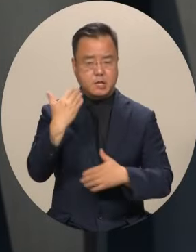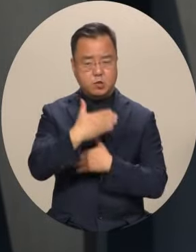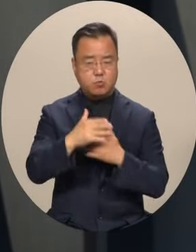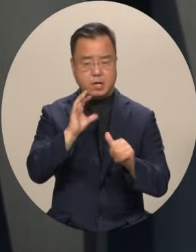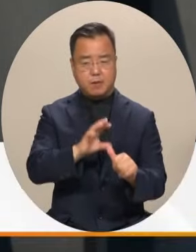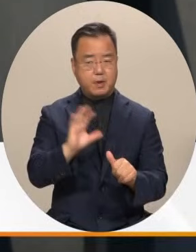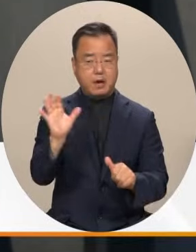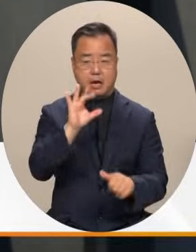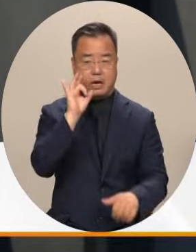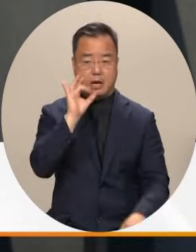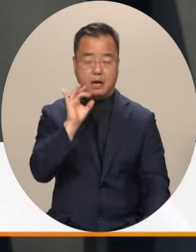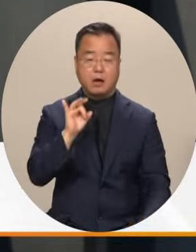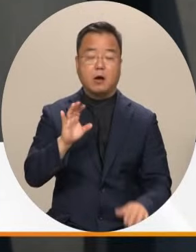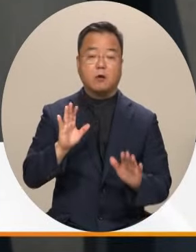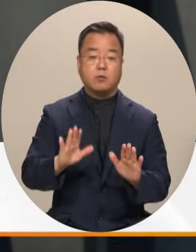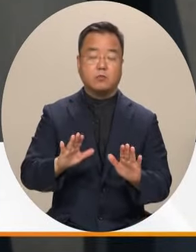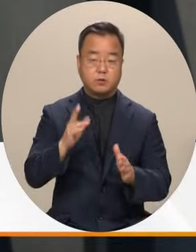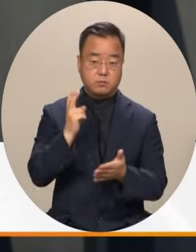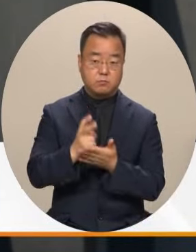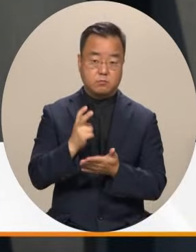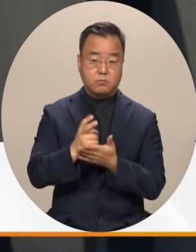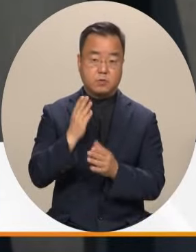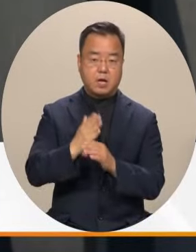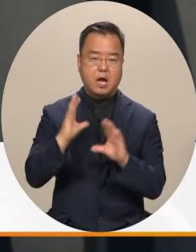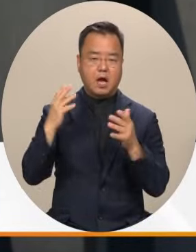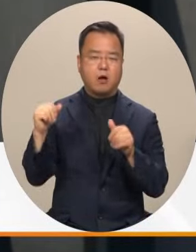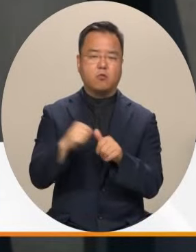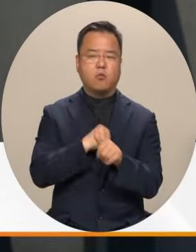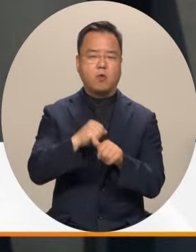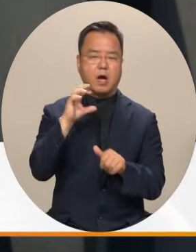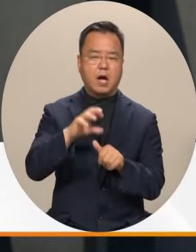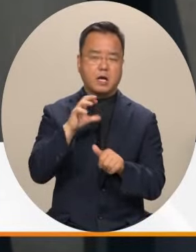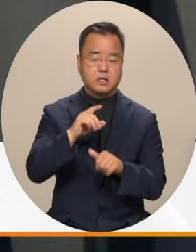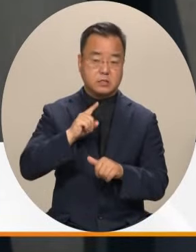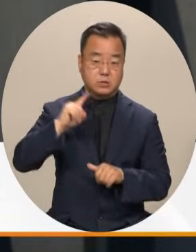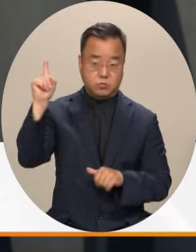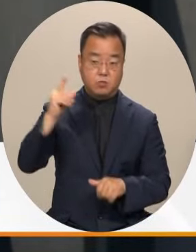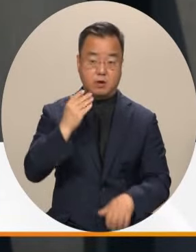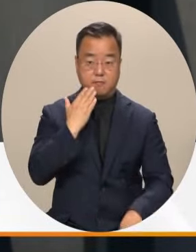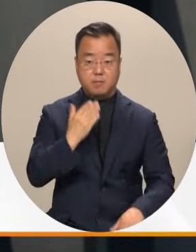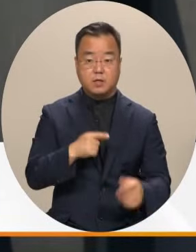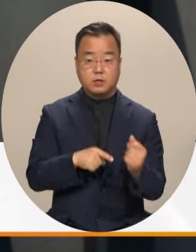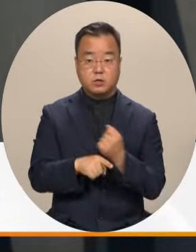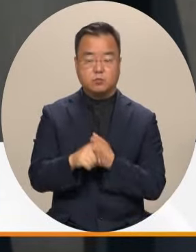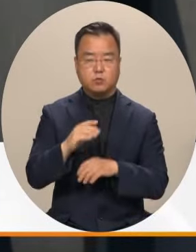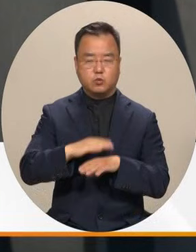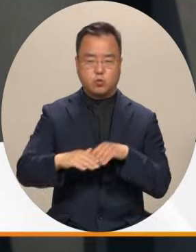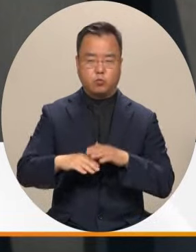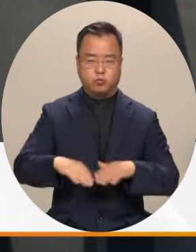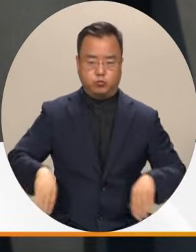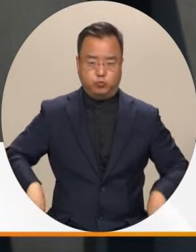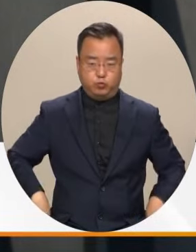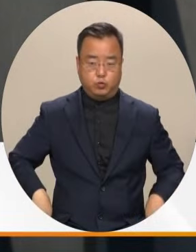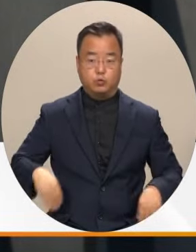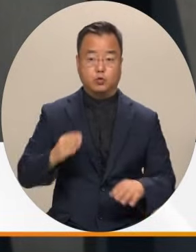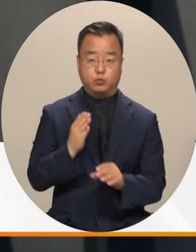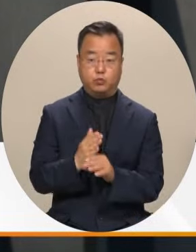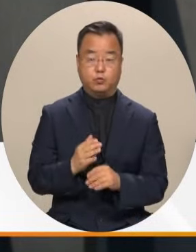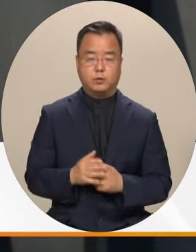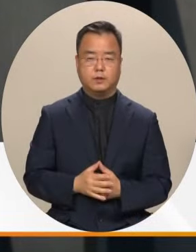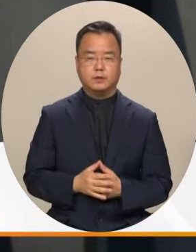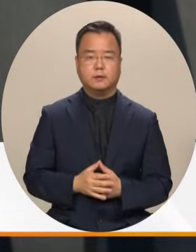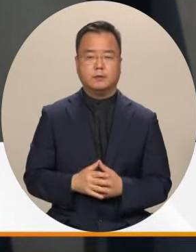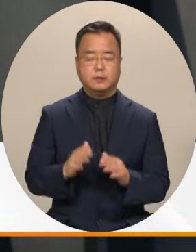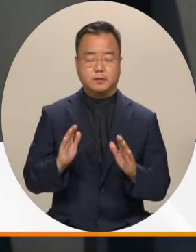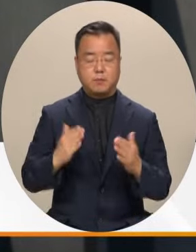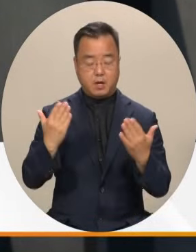하고 있습니다이 현행법상 자칫 하단 아동학대 신고까지 당할 수 있어서 뒷짐을지고 있었다는게 그 설명입니다이 학교